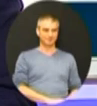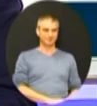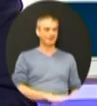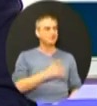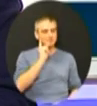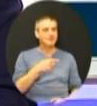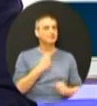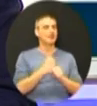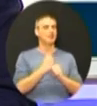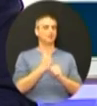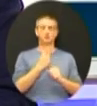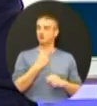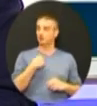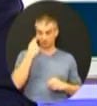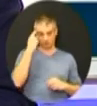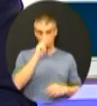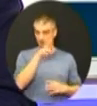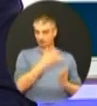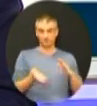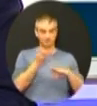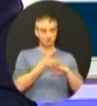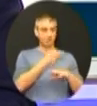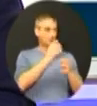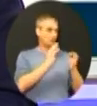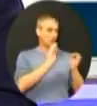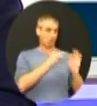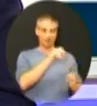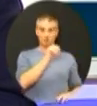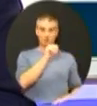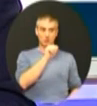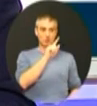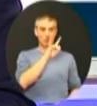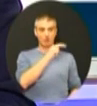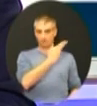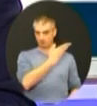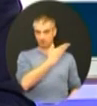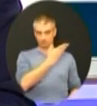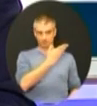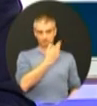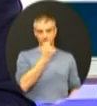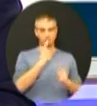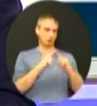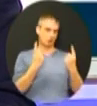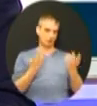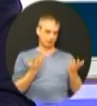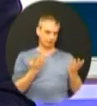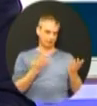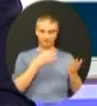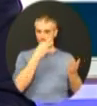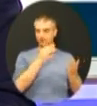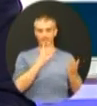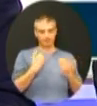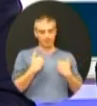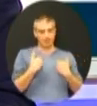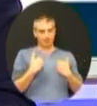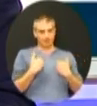הנכון אני אני אומר הסוגיה שמציף ך דין אוחנה היא שאלה היא שאלה אני חושב שברוב מעט שונה באמת שאלה של עד כמה